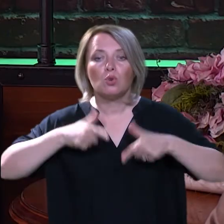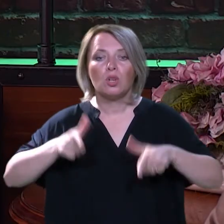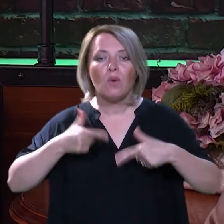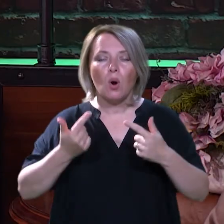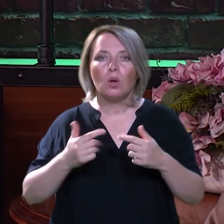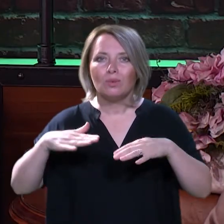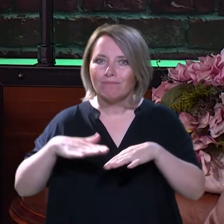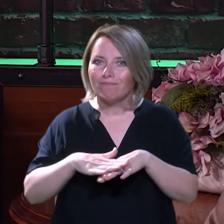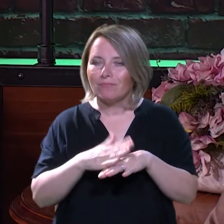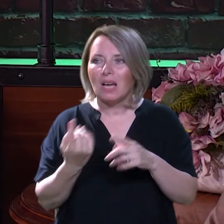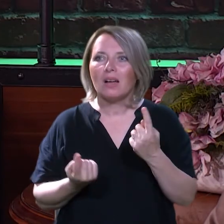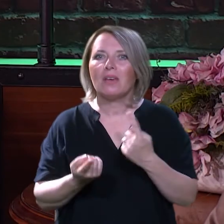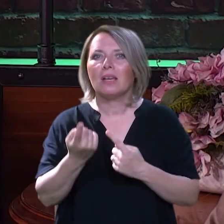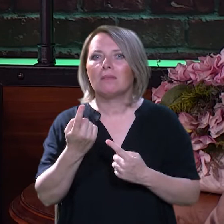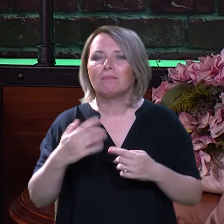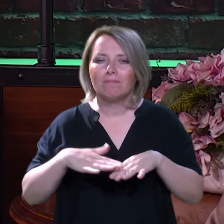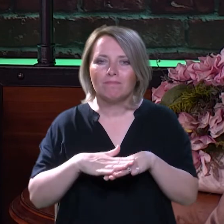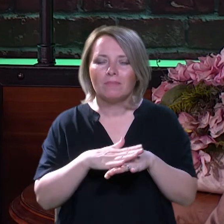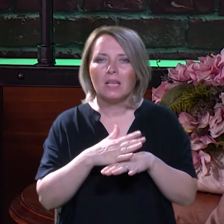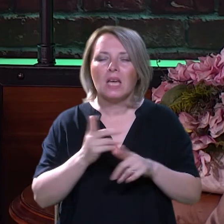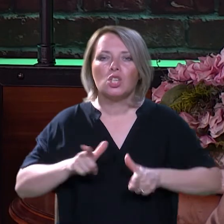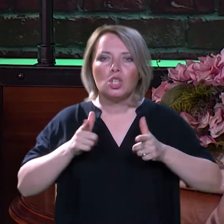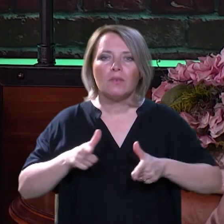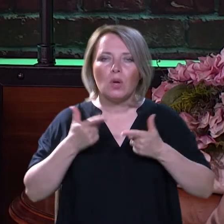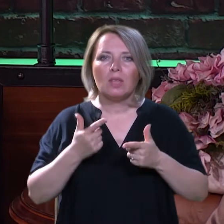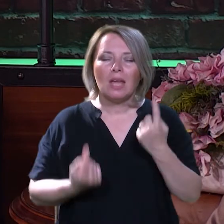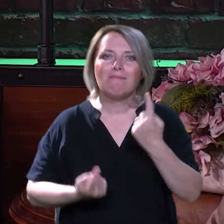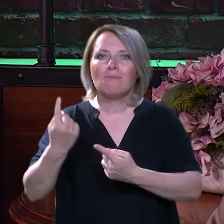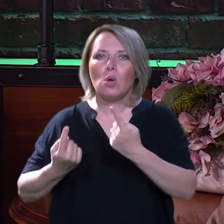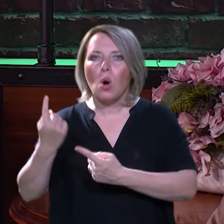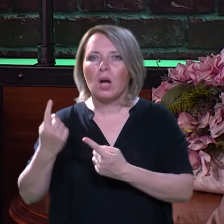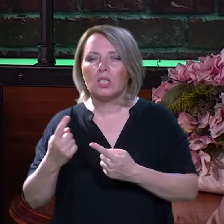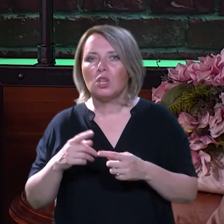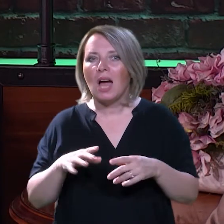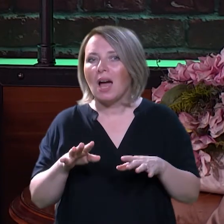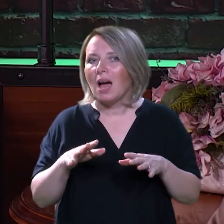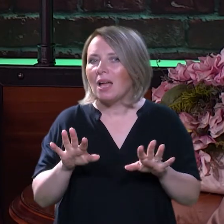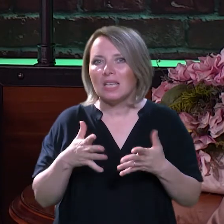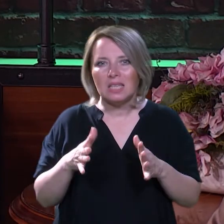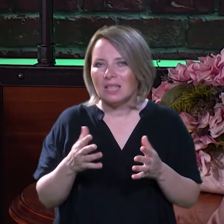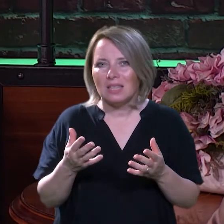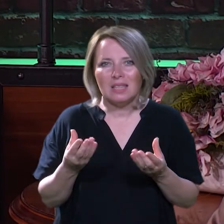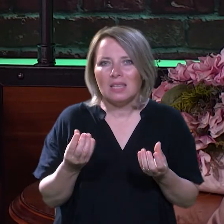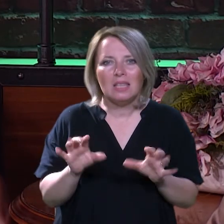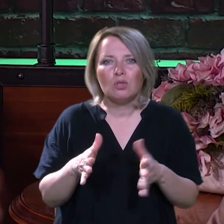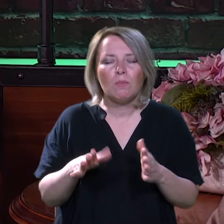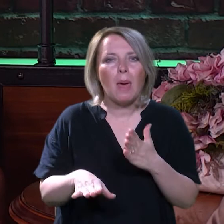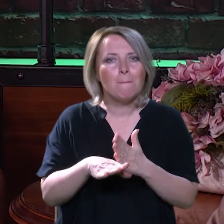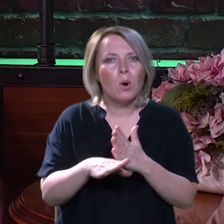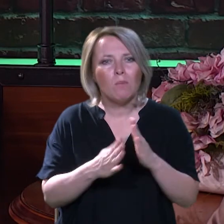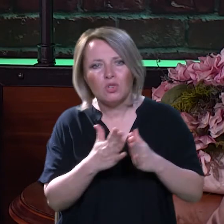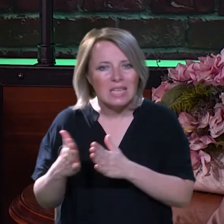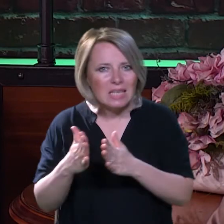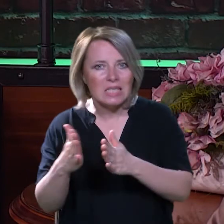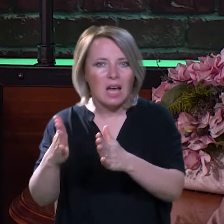možda iskusili nekakve životne događaje, a nisu možda imali adekvatne resurse i pomoć zajednice da se